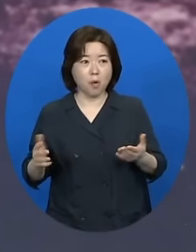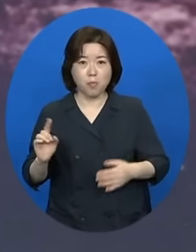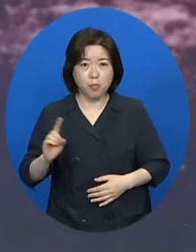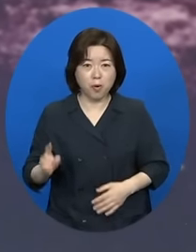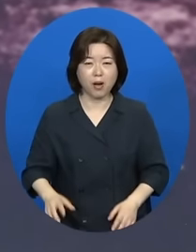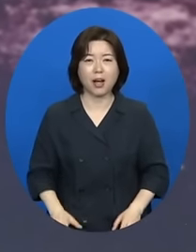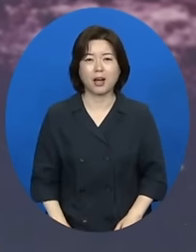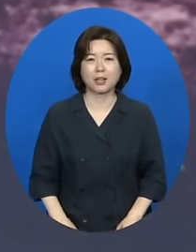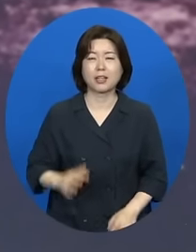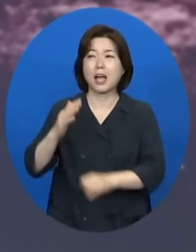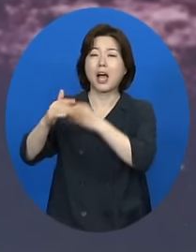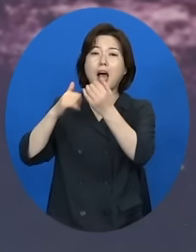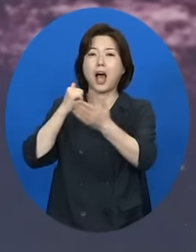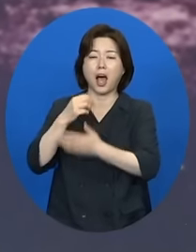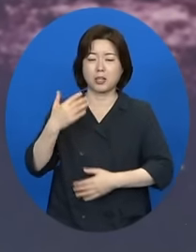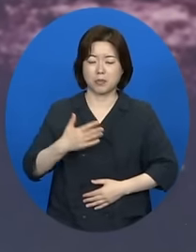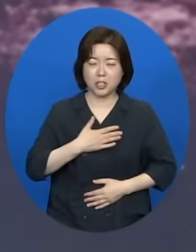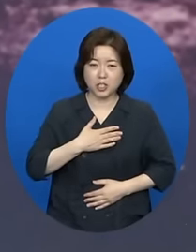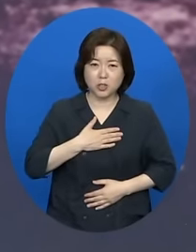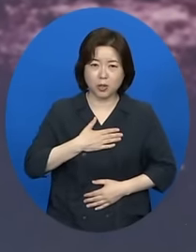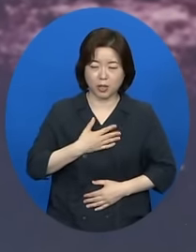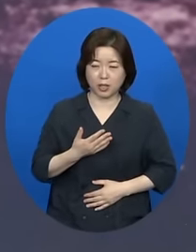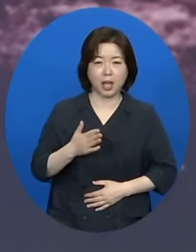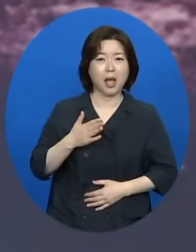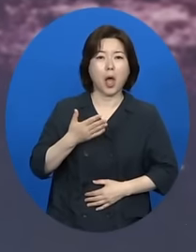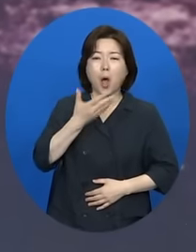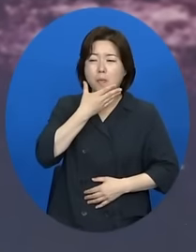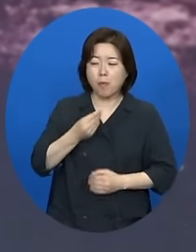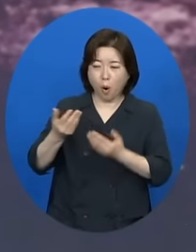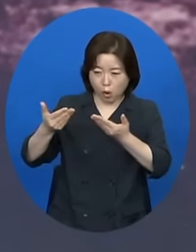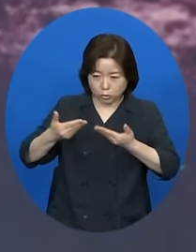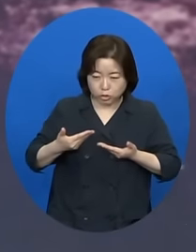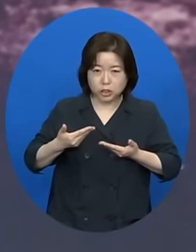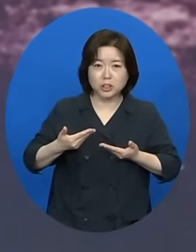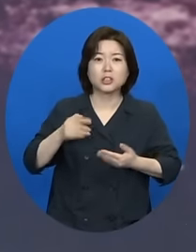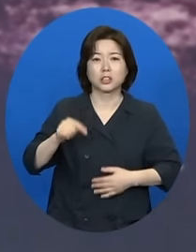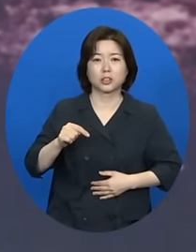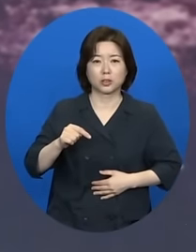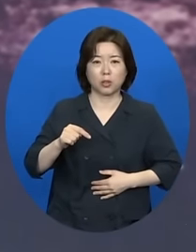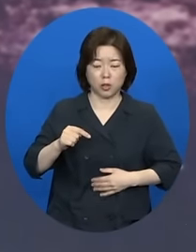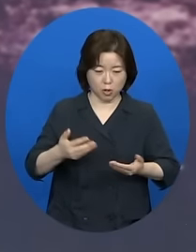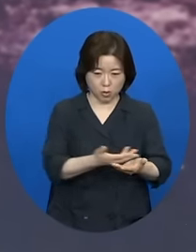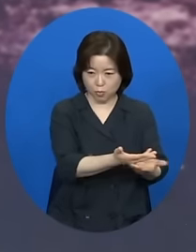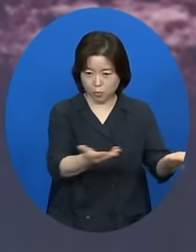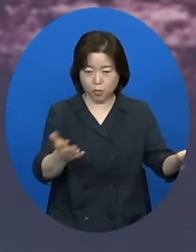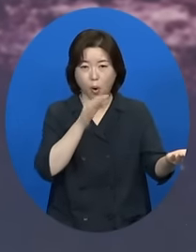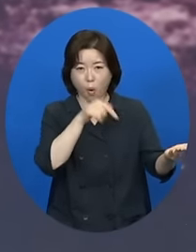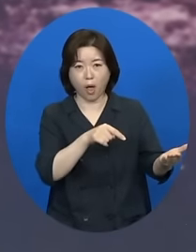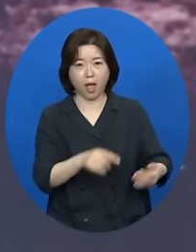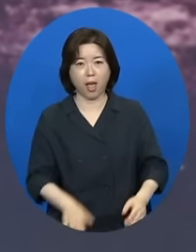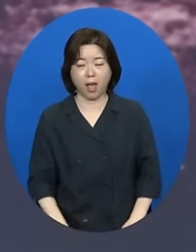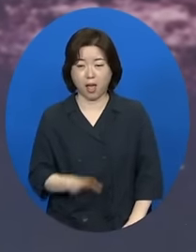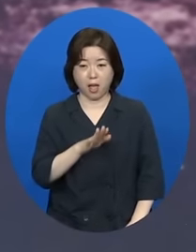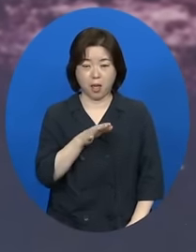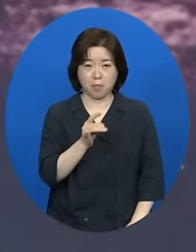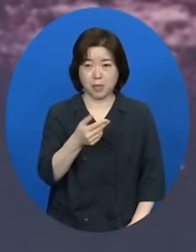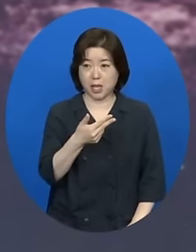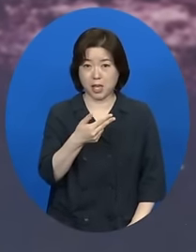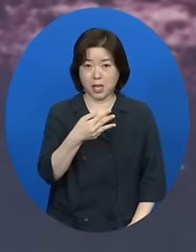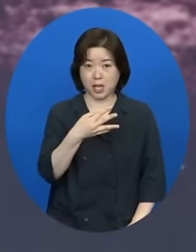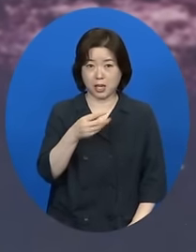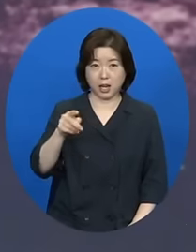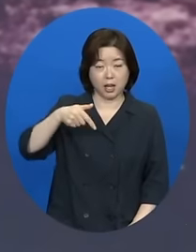아, 하나님께서 저에게 베라카, 복을 베풀어 주셔서 이렇게 주신 것들입니다 라고 이 베라카 단어를 언급을 했을